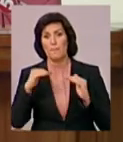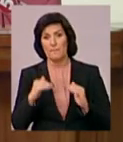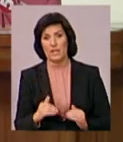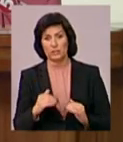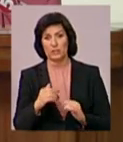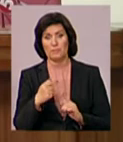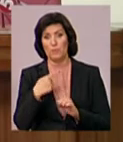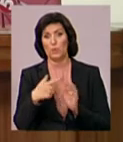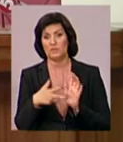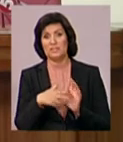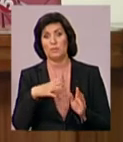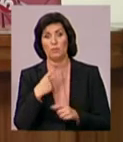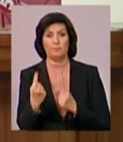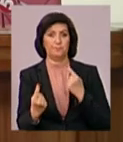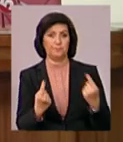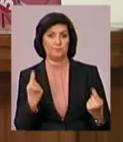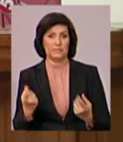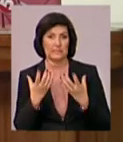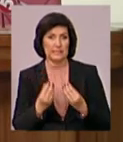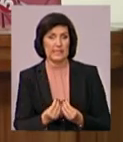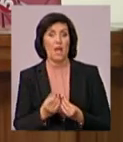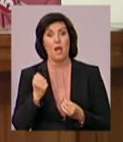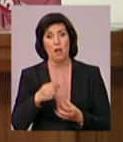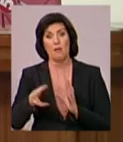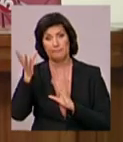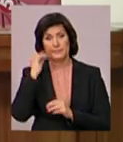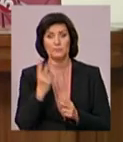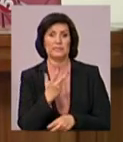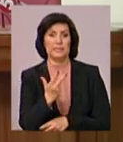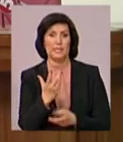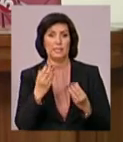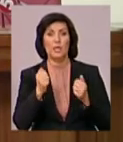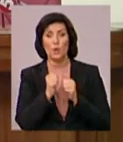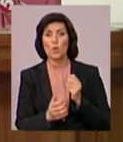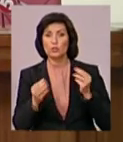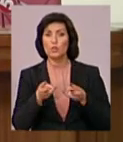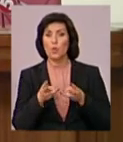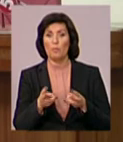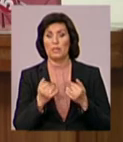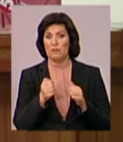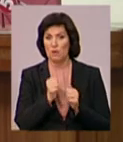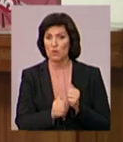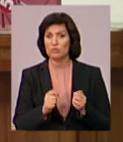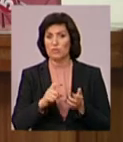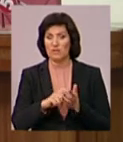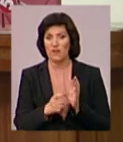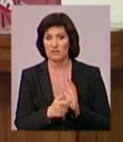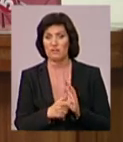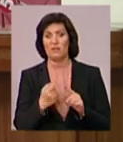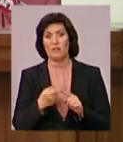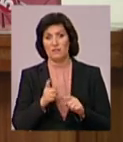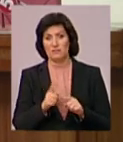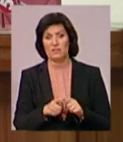ніж 8 градусів, але це були поодинокі дні, рахується 3 дні. Кожен день опалення на сьогоднішній день для кожної квартири – це